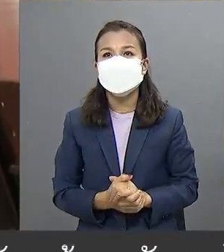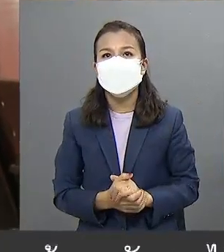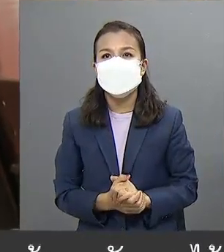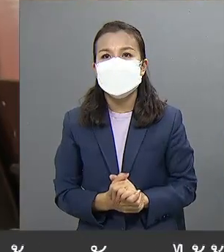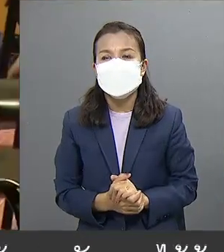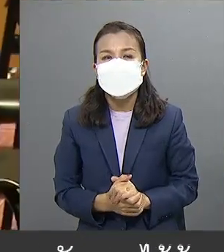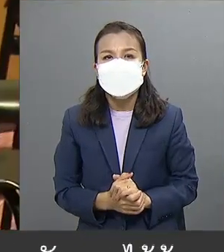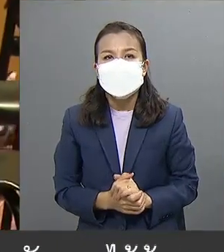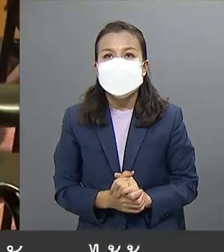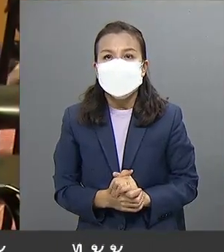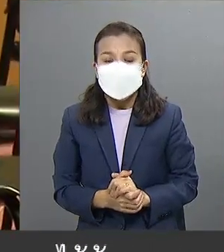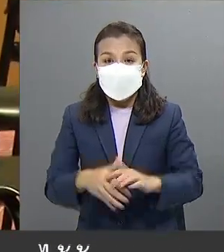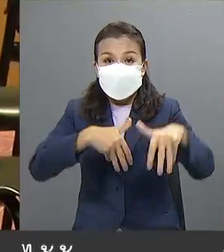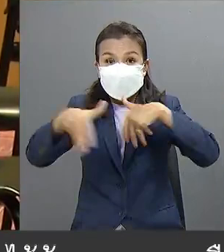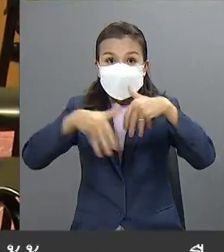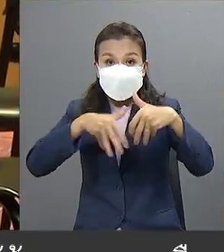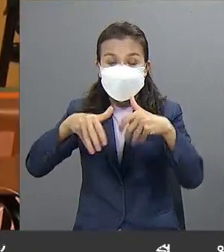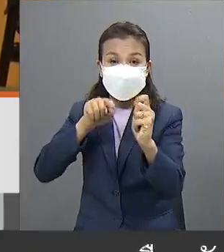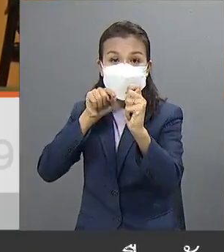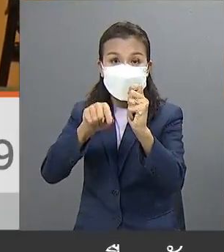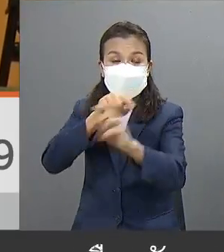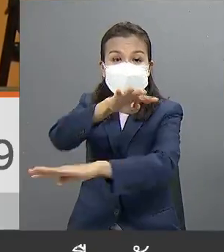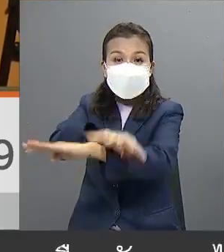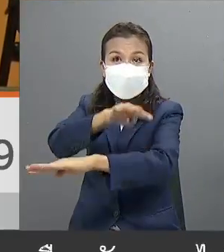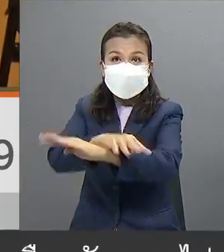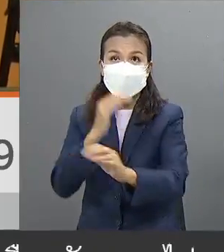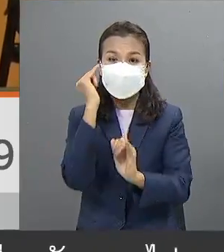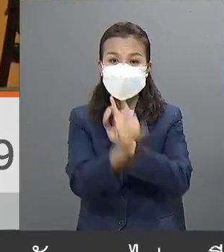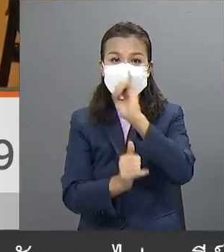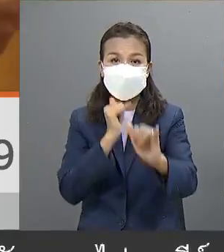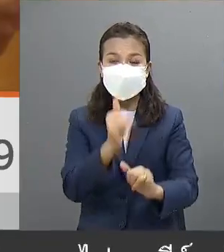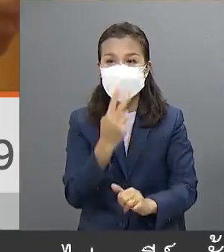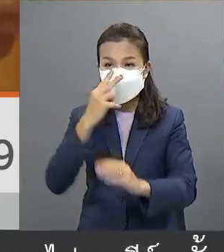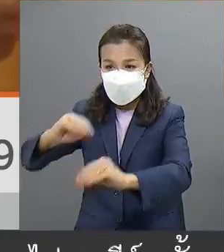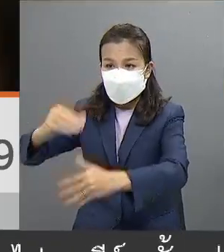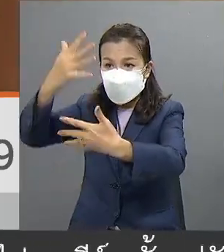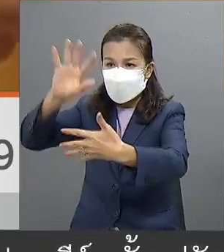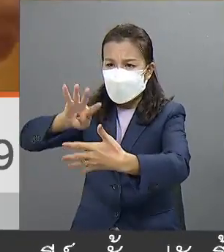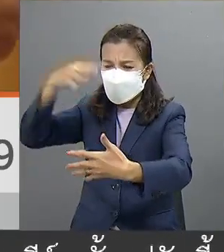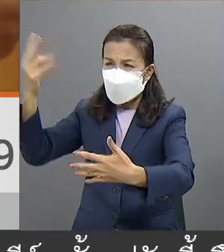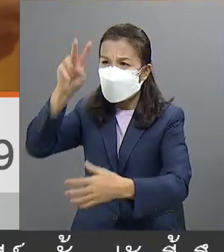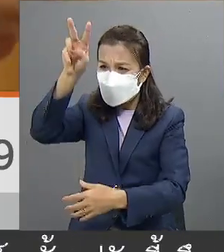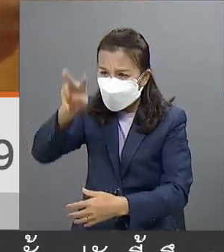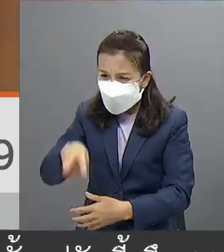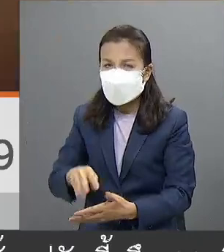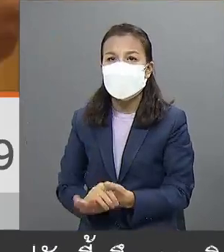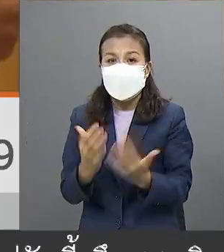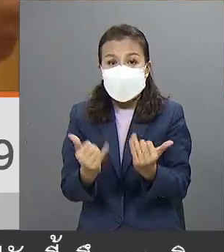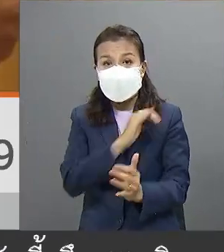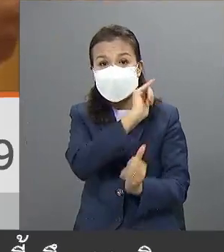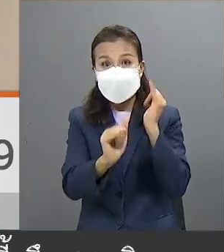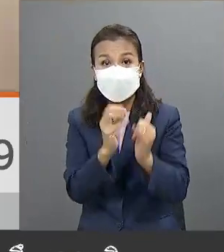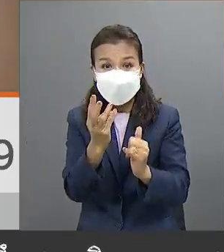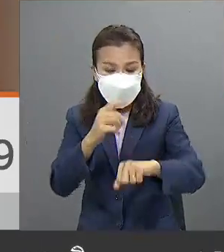ชนในพื้นที่เขตหลักสี่และใกล้เคียงทยอยเดินทางมาตรวจสอบสิทธิ์วันนี้บางตากว่าทุกครั้งค่ะตามรอบเวลานัดหมาย10:00